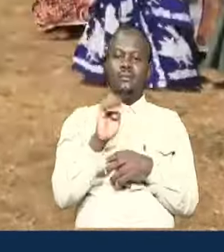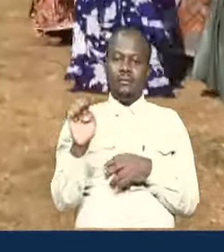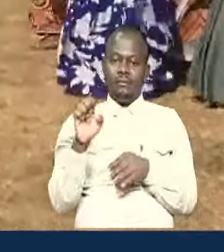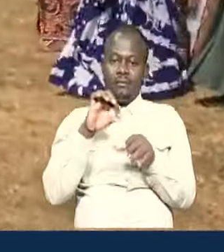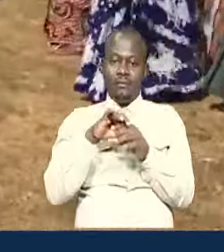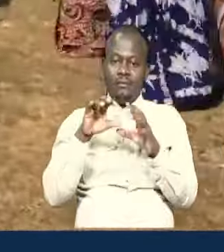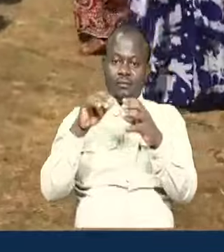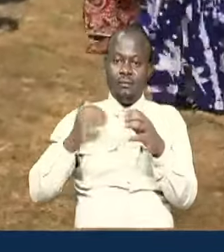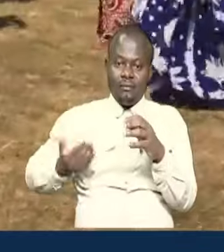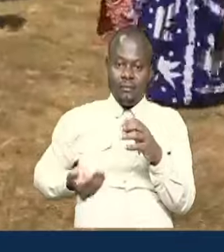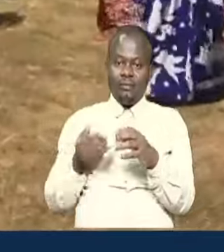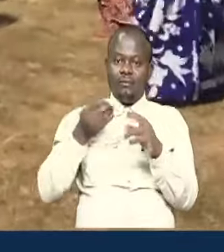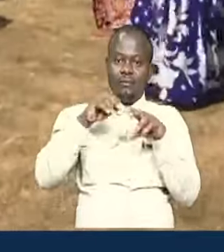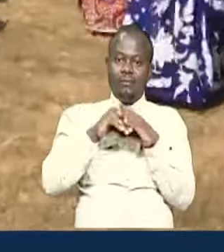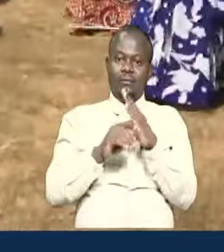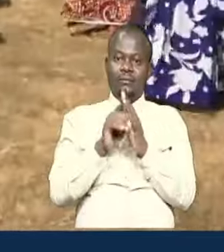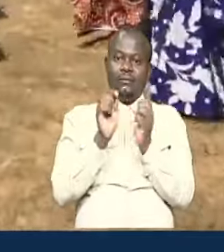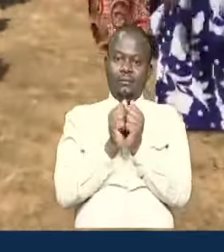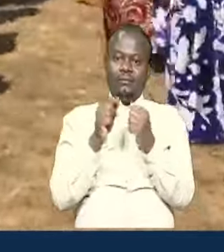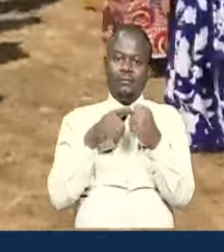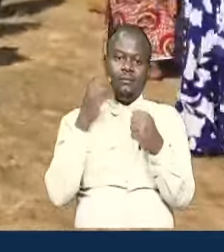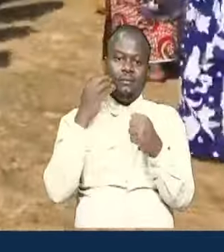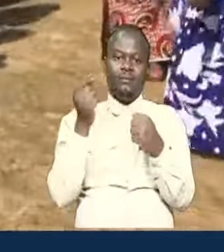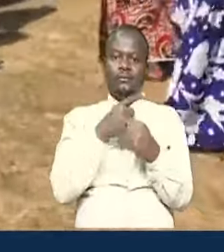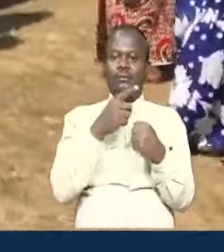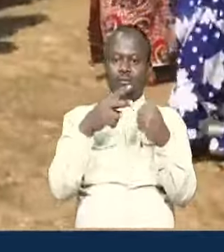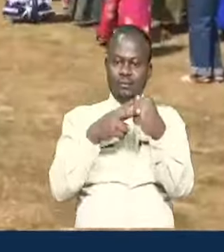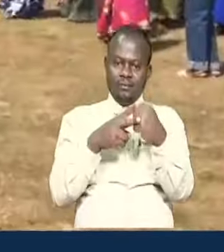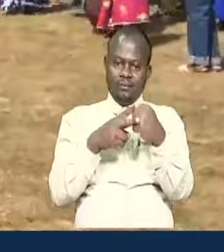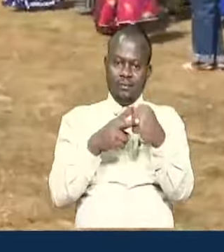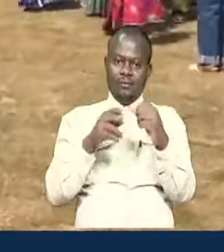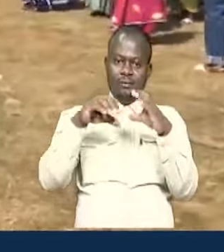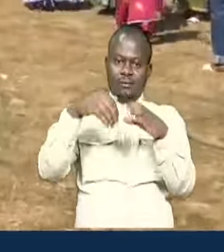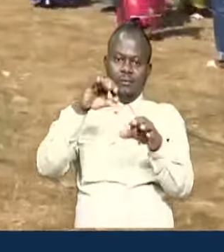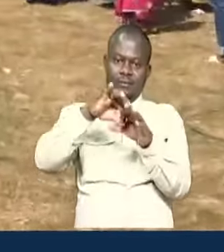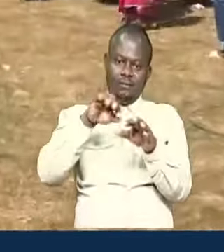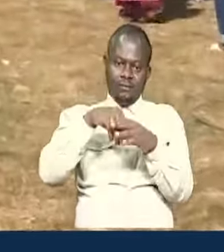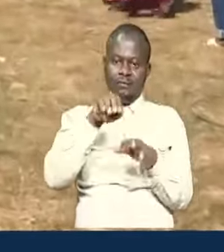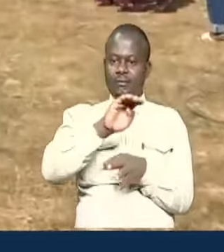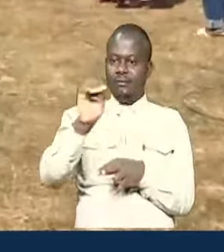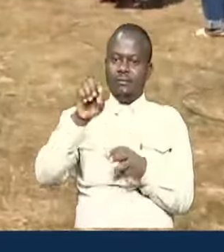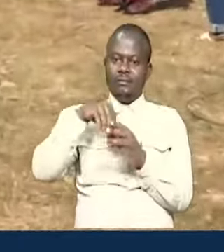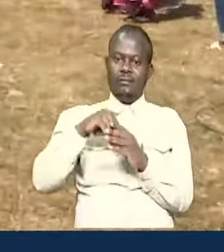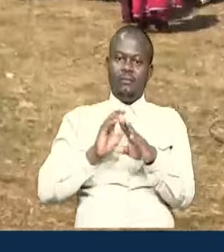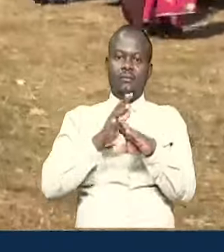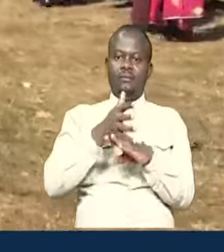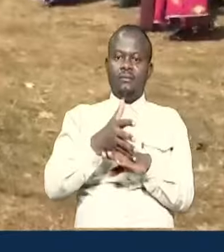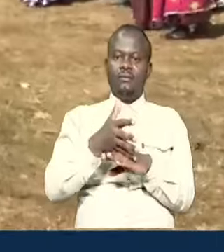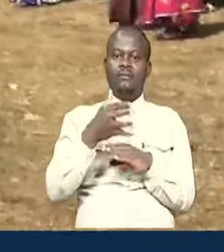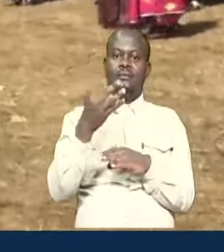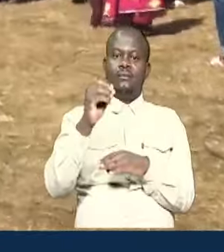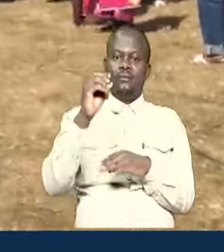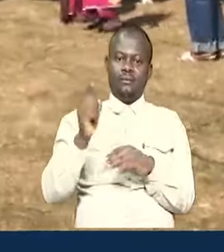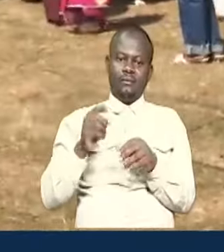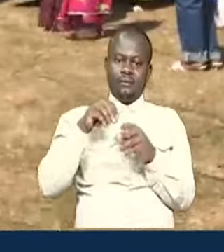y'icyiciro cy'abagore azaba ku itariki ya 16 z'ukwezi kwa Nyakanga. Inteko itora mu Ntara y'Iburasirazuba igizwe n'abasaga 30,000